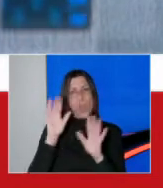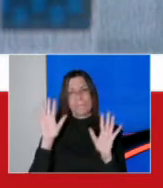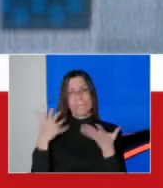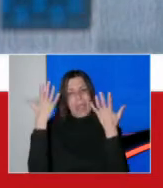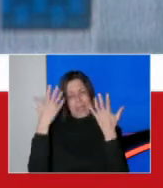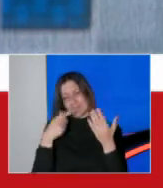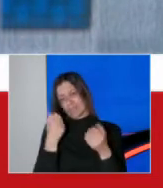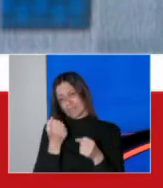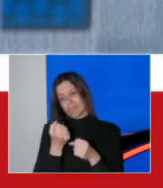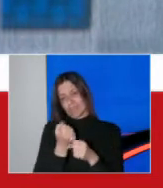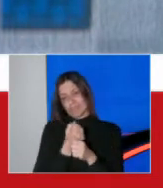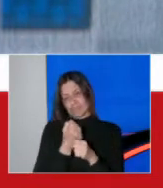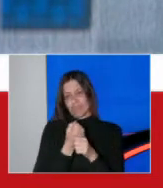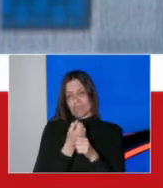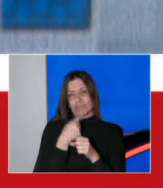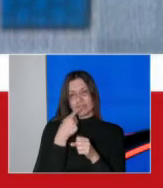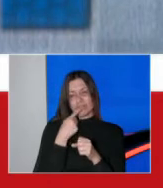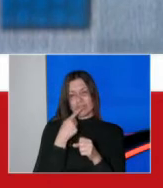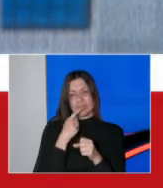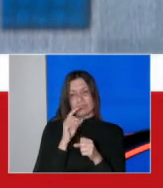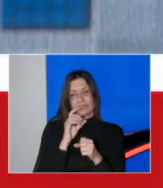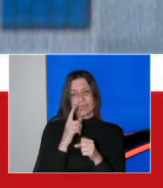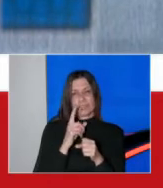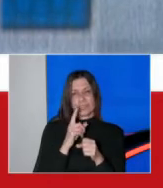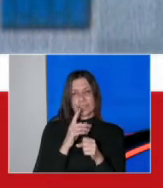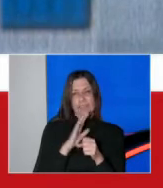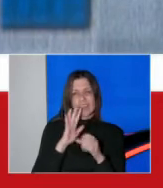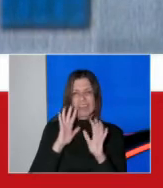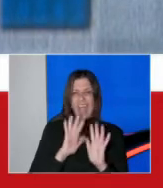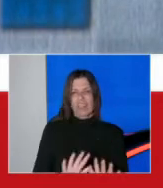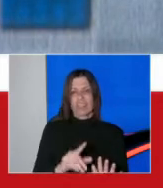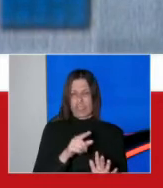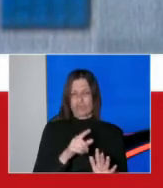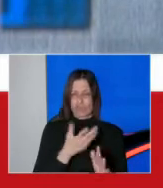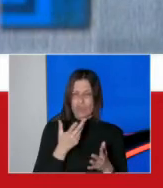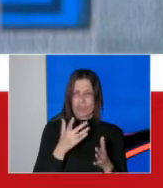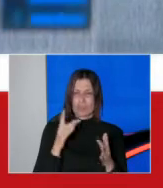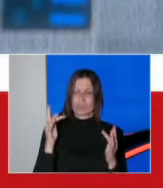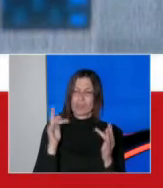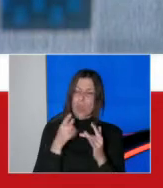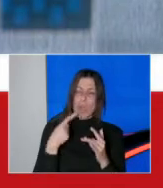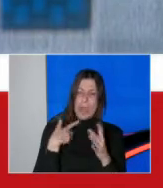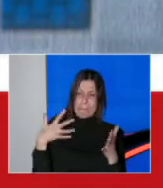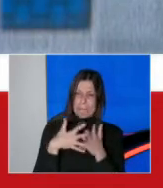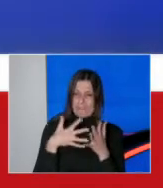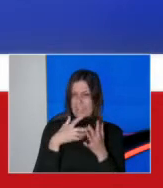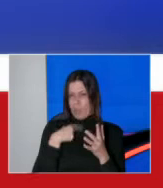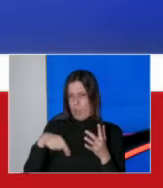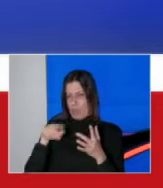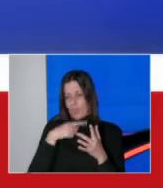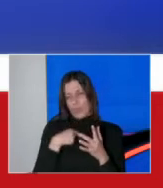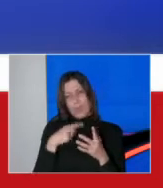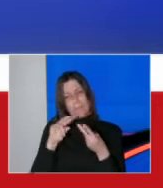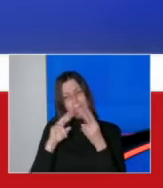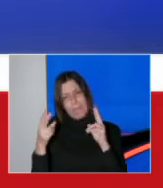נוקט בטענה אנטישמיות כלפי מבקרנו בעולם, בעיקר.